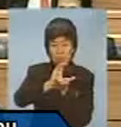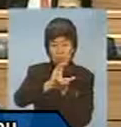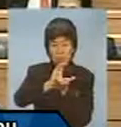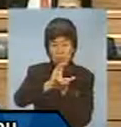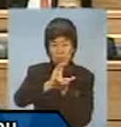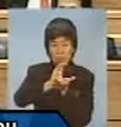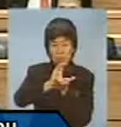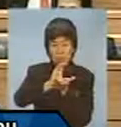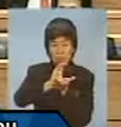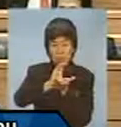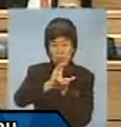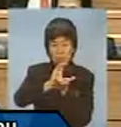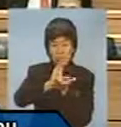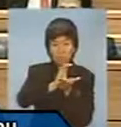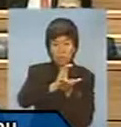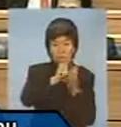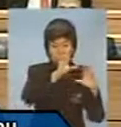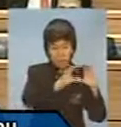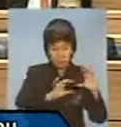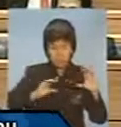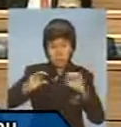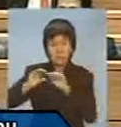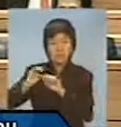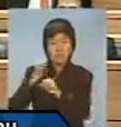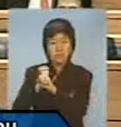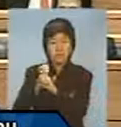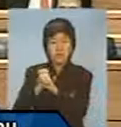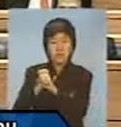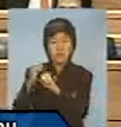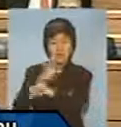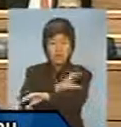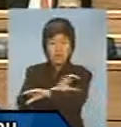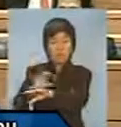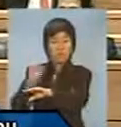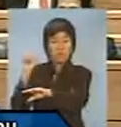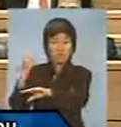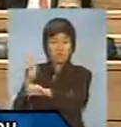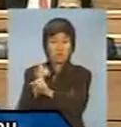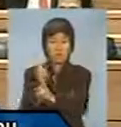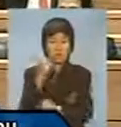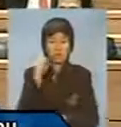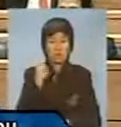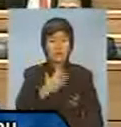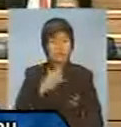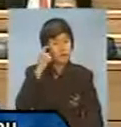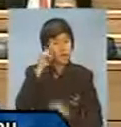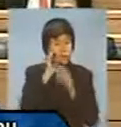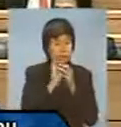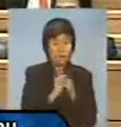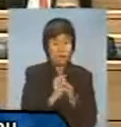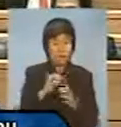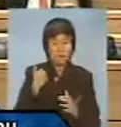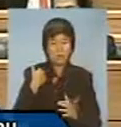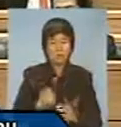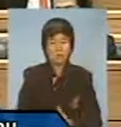ครับตรงนี้เนี่ยอาจจะทำให้ผู้โดยสารเนี่ยไปใช้การเดินทางแบบอื่นนะฮะแล้วที่สุดแล้วคนที่ได้ประโย